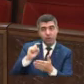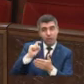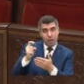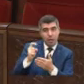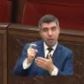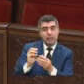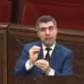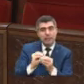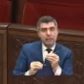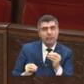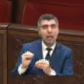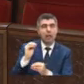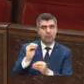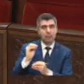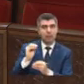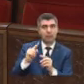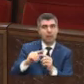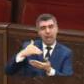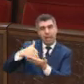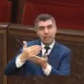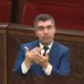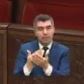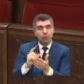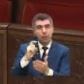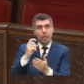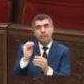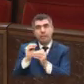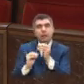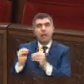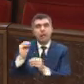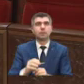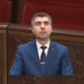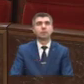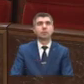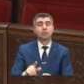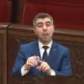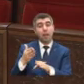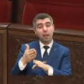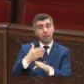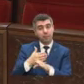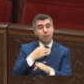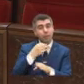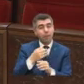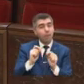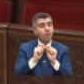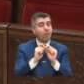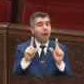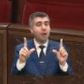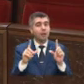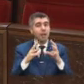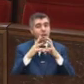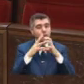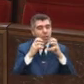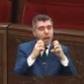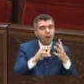غلط أن ملي كيتراكم ما كنقسموش على الشهور فكيطلعوا في واحد الشطر، لكن حنا هذا الشيء راه قلنا كنعالجوه بكل واحد عدد ديال الإجراءات باش إن شاء